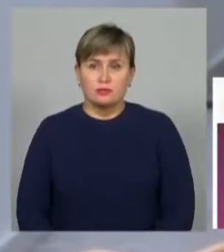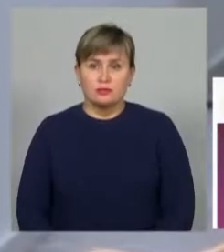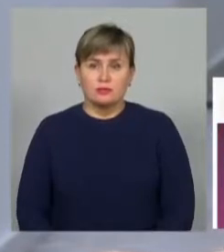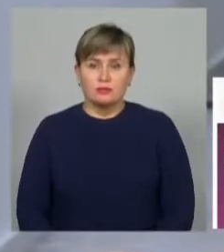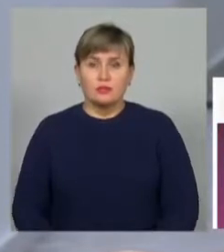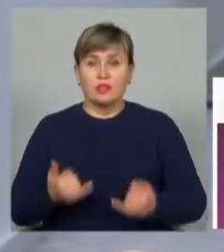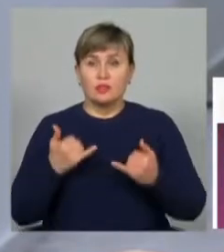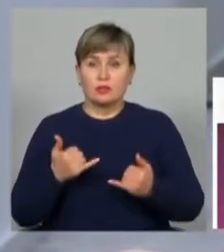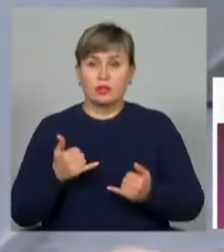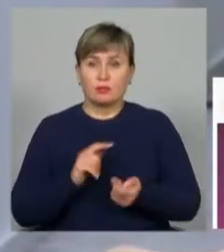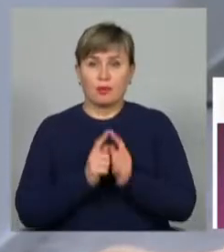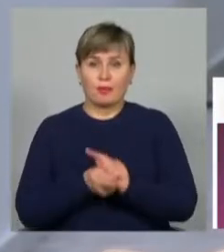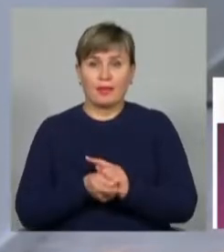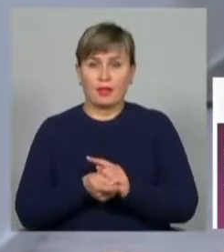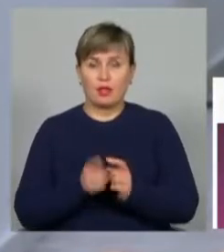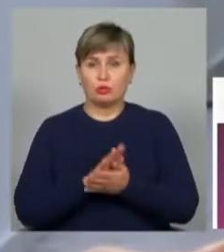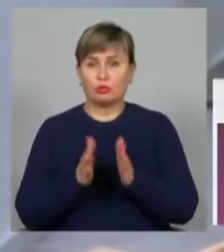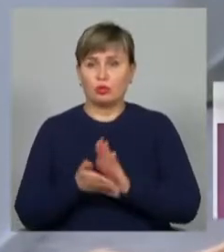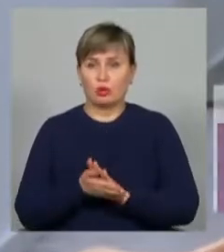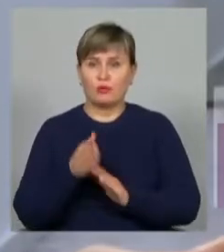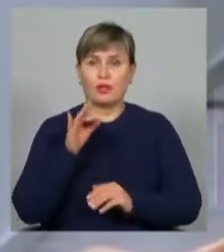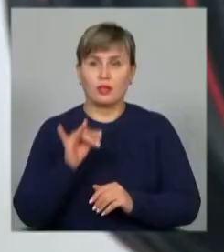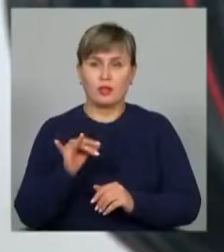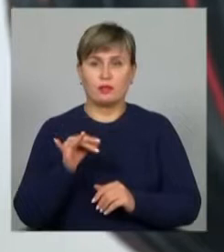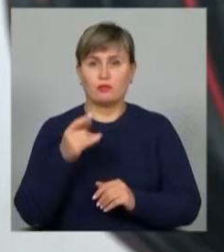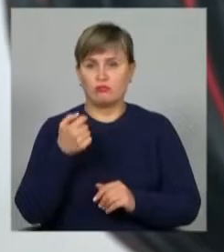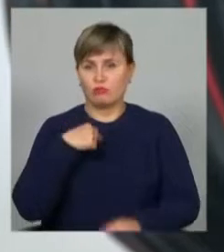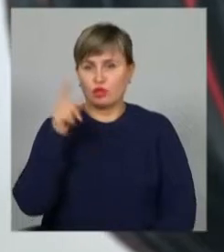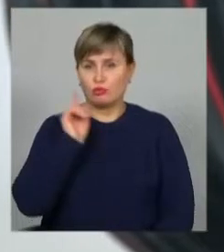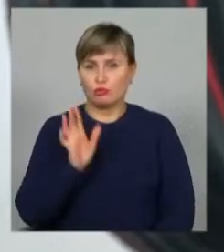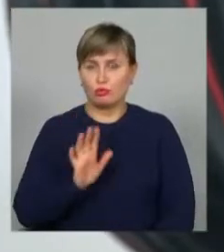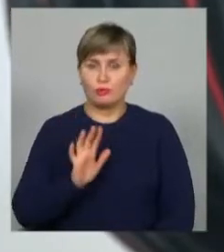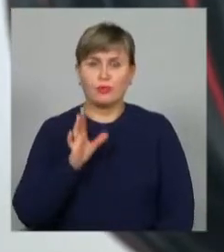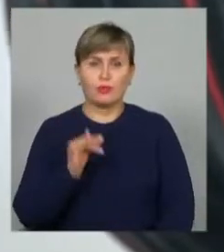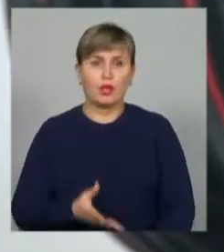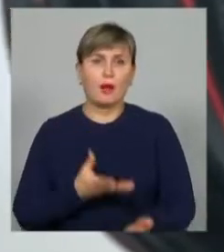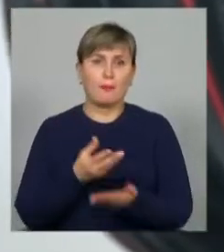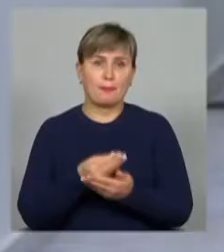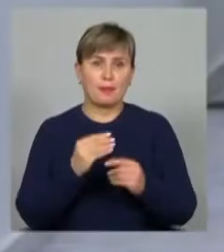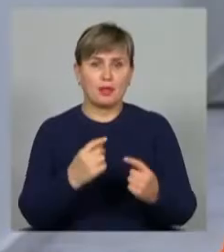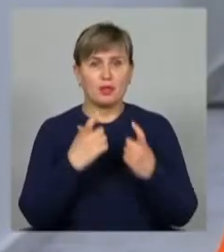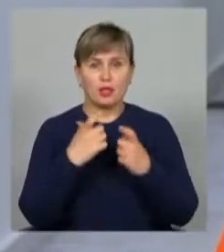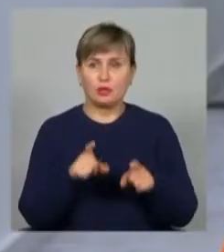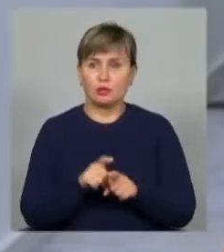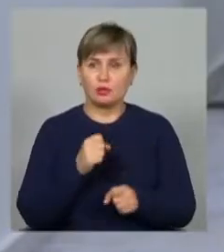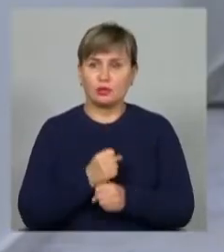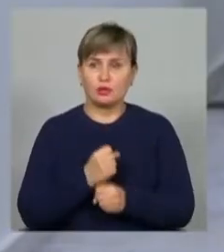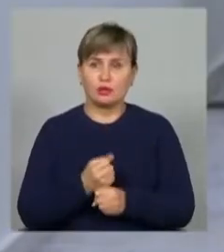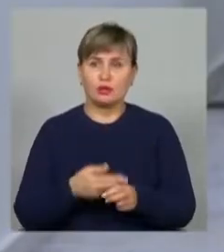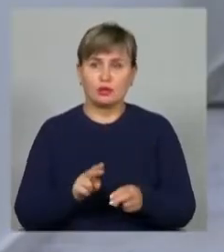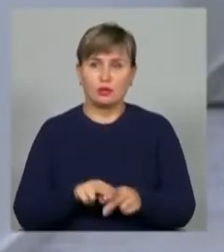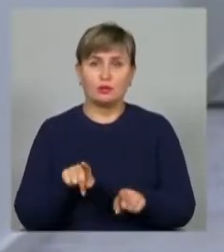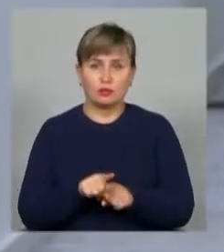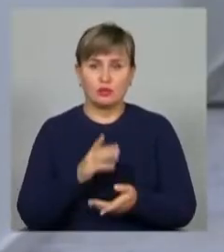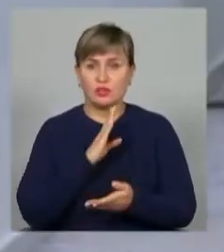а сейчас поменяли, получается, немножко условия и немножко неудобно. И оплату подняли, это же тоже есть